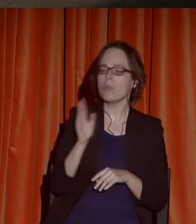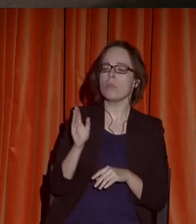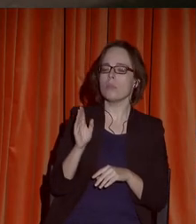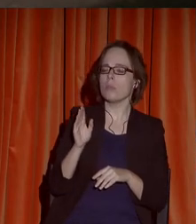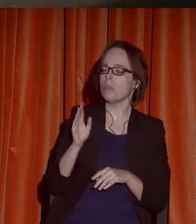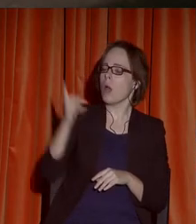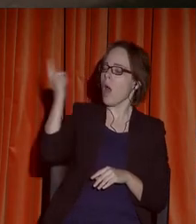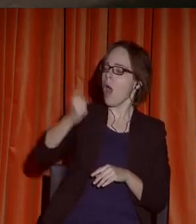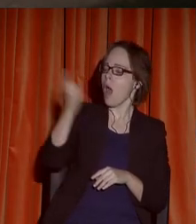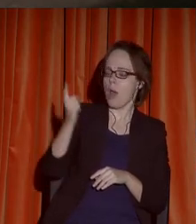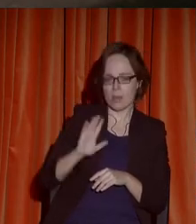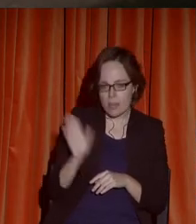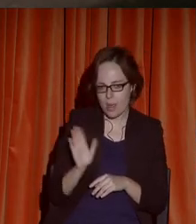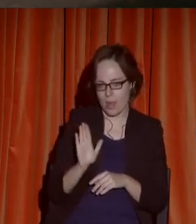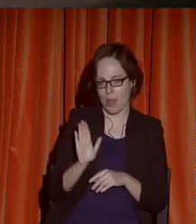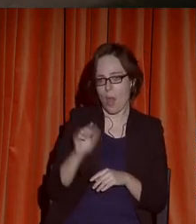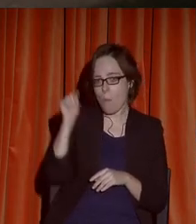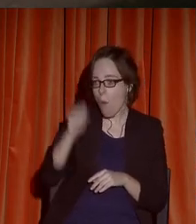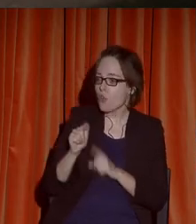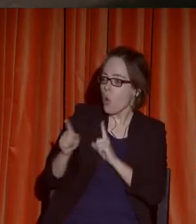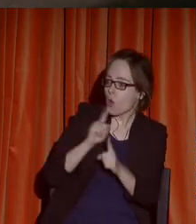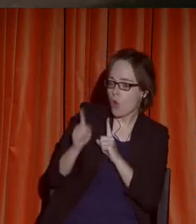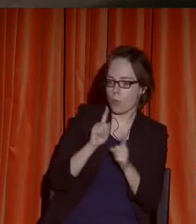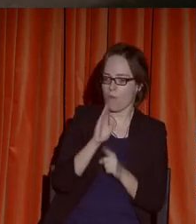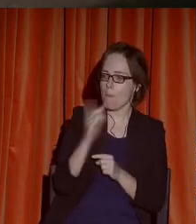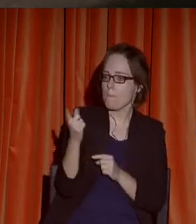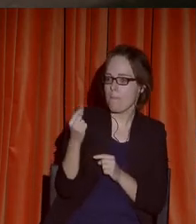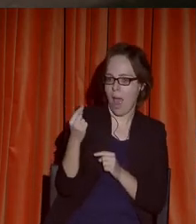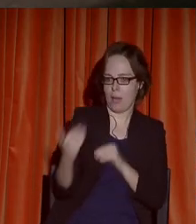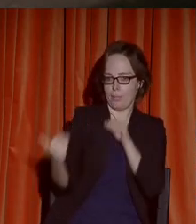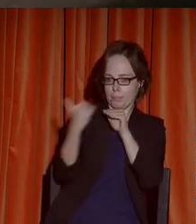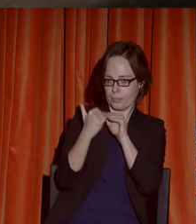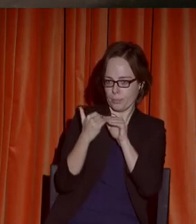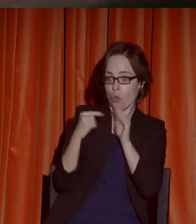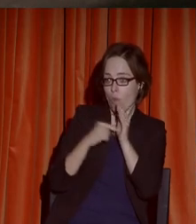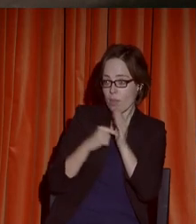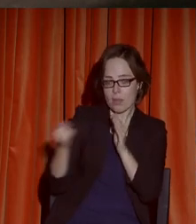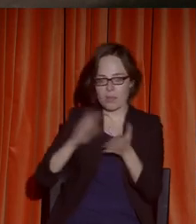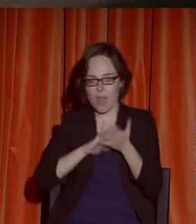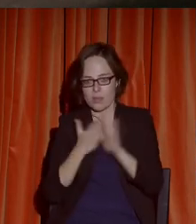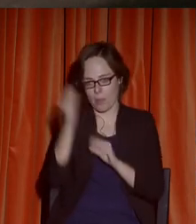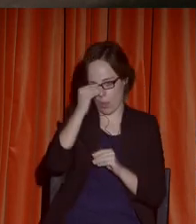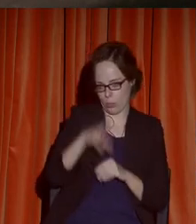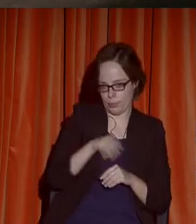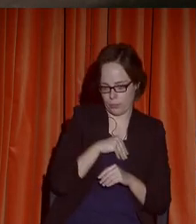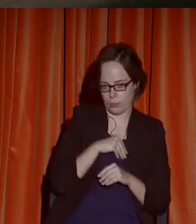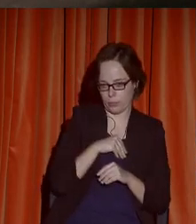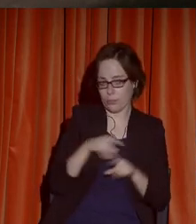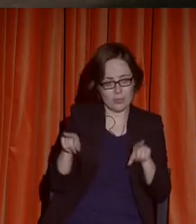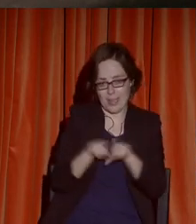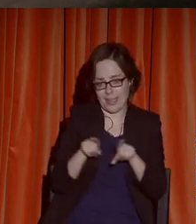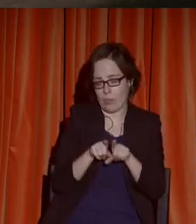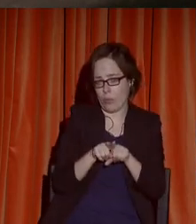jako wspólna partnerska rozmowa, z której obie strony mogą wynieść bardzo wiele. Bo tak jak zagrożeniem